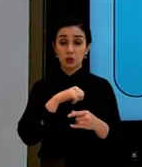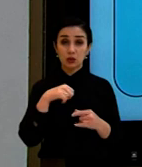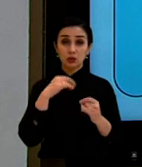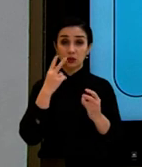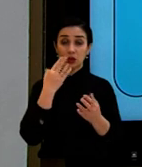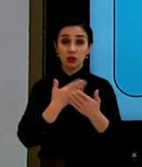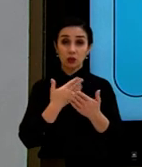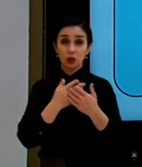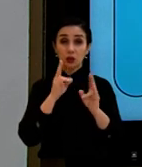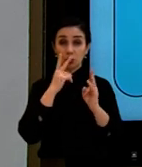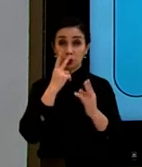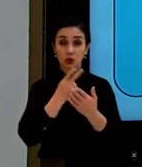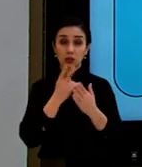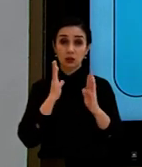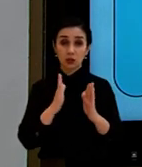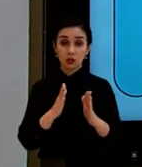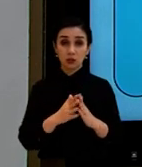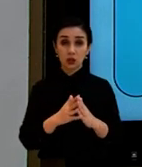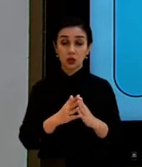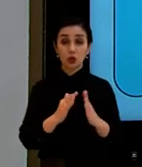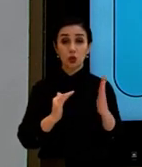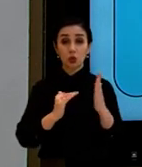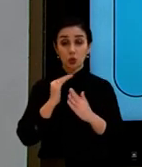sizga namuna sifatida ko'rsatib beraman.